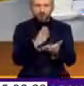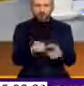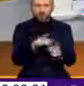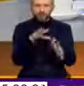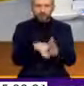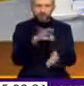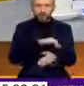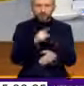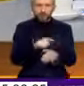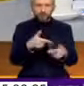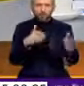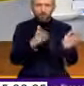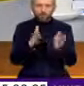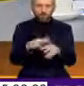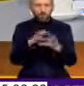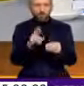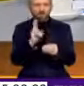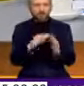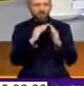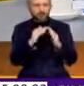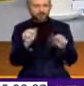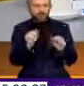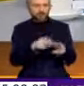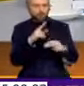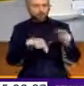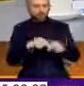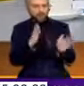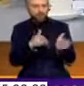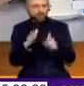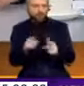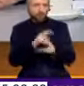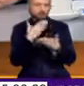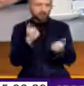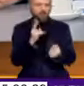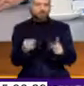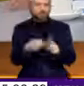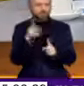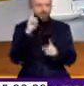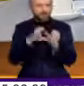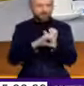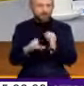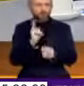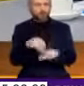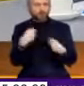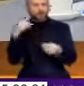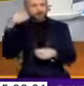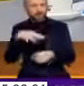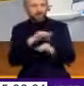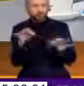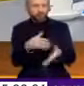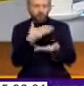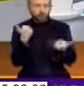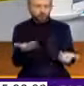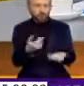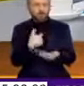введений в експлуатацію цей хостел? Взагалі, як на гаражі можна побудувати хостел, чи немає? Хто їх підключив до каналізації? Хто дав світло? Нічого не відбувається.